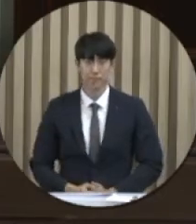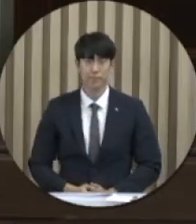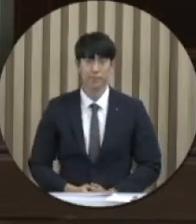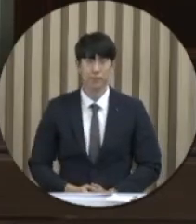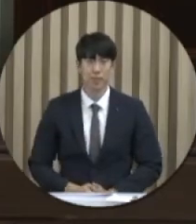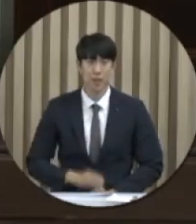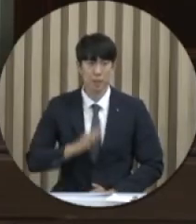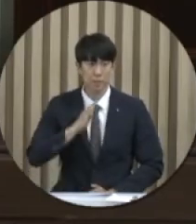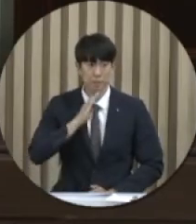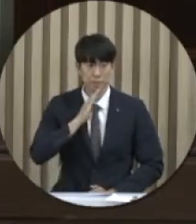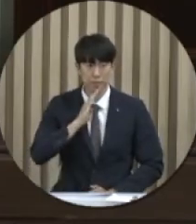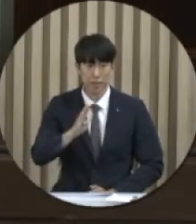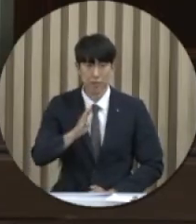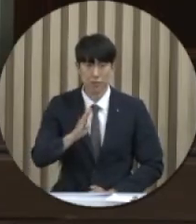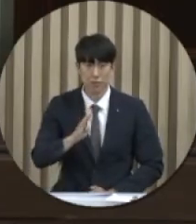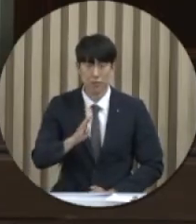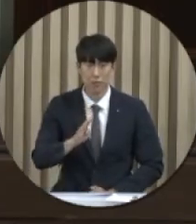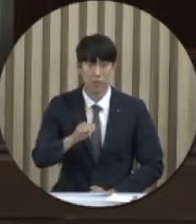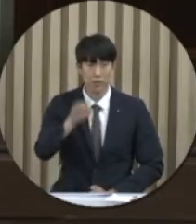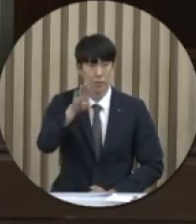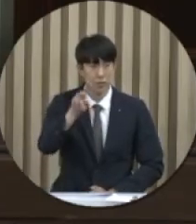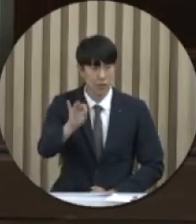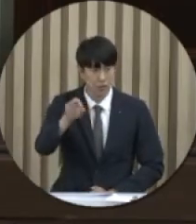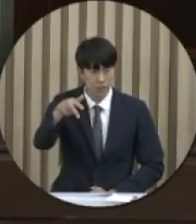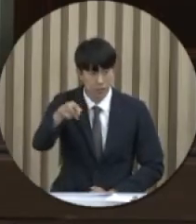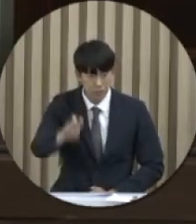바로 병점을 두고 하는 말입니다.